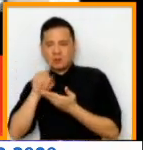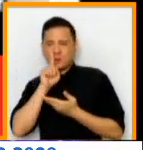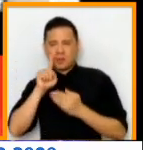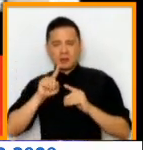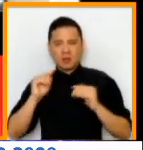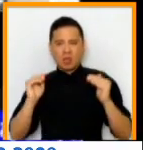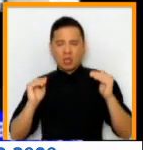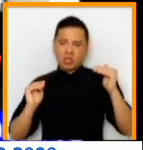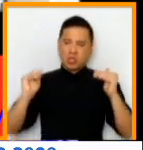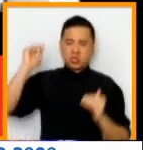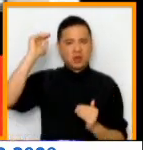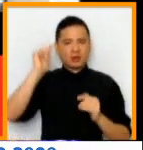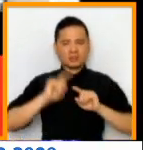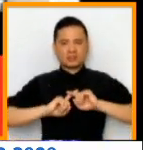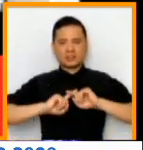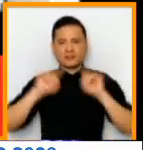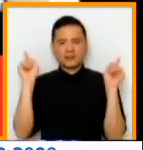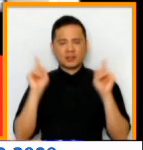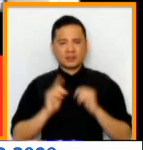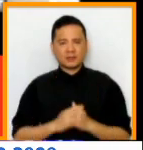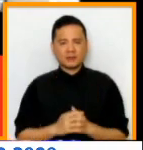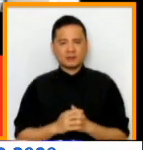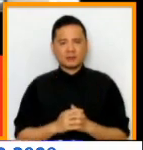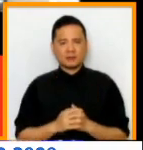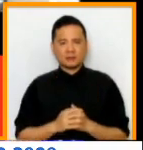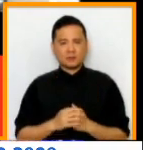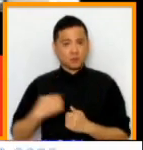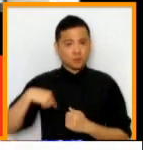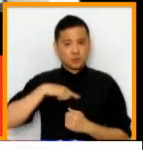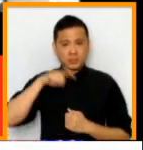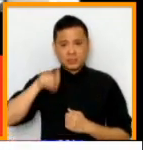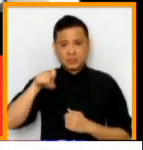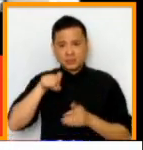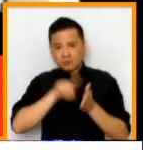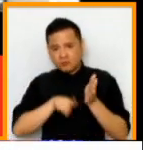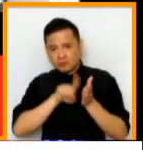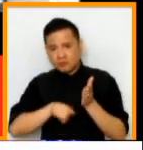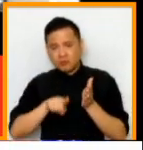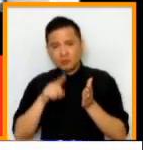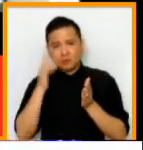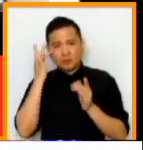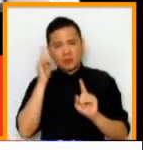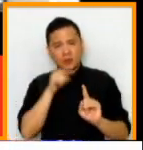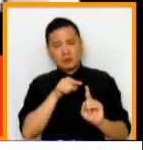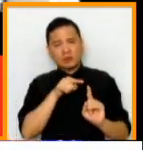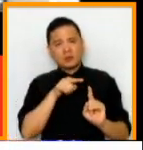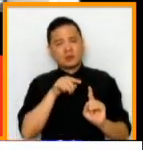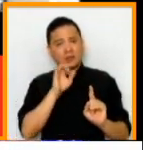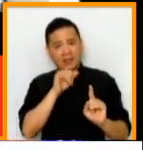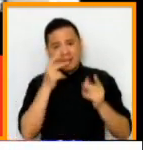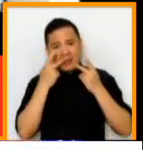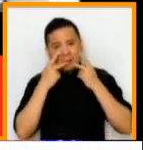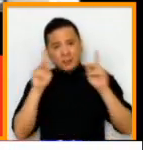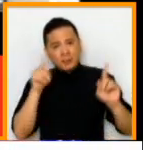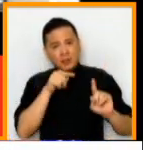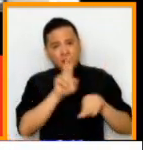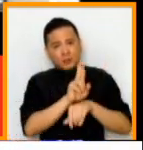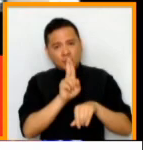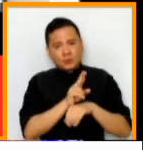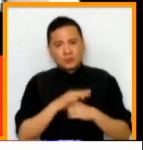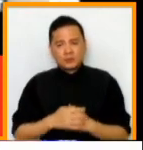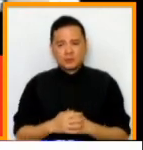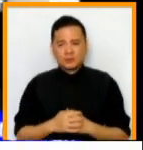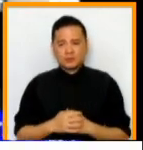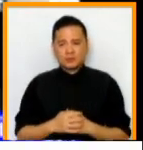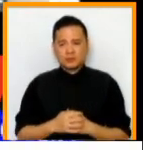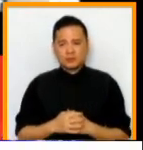this investigated kasi nga, this is public funds and we don't want monies to be